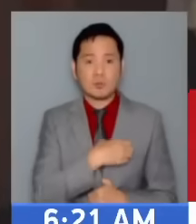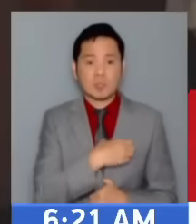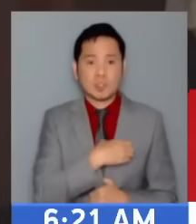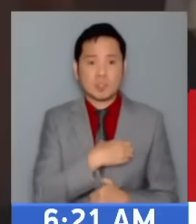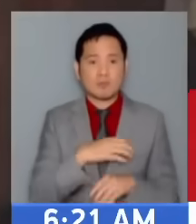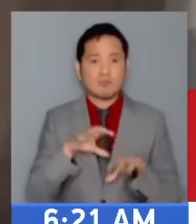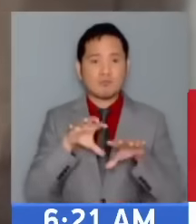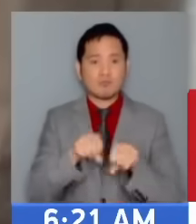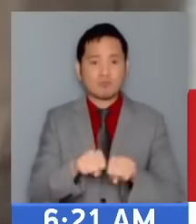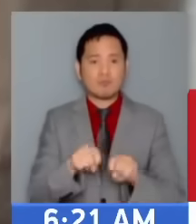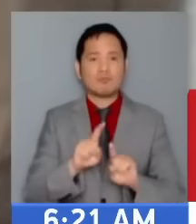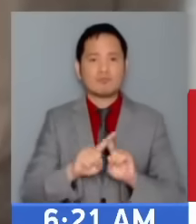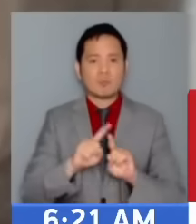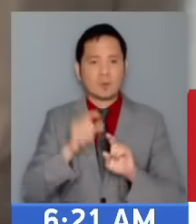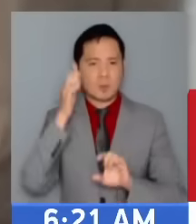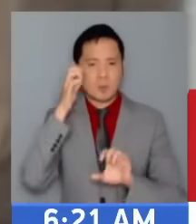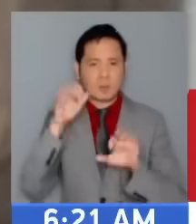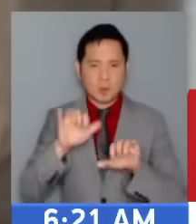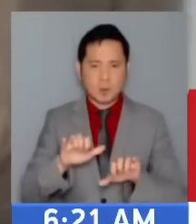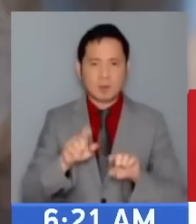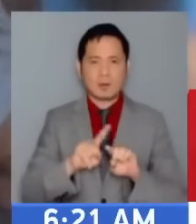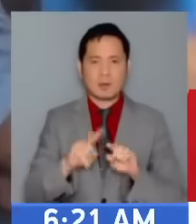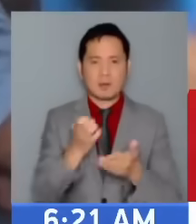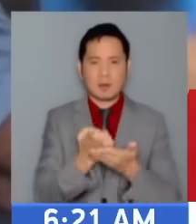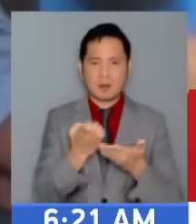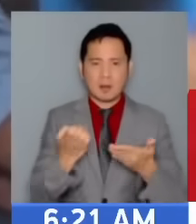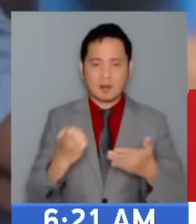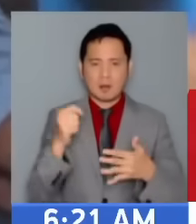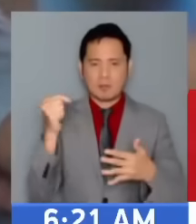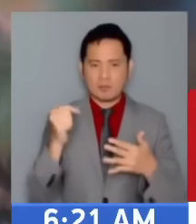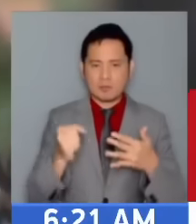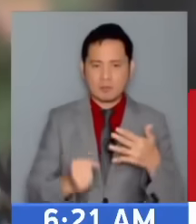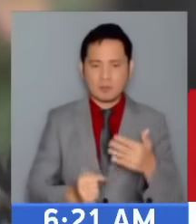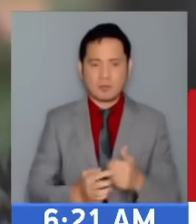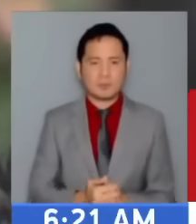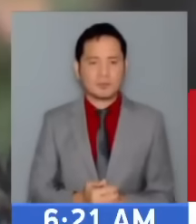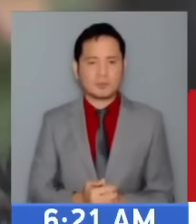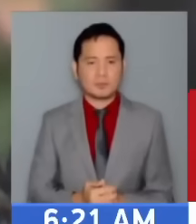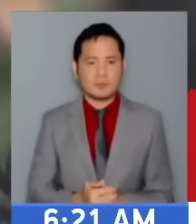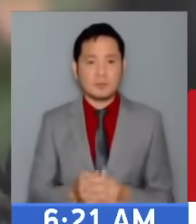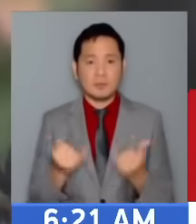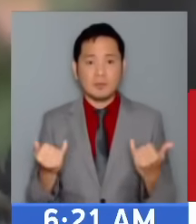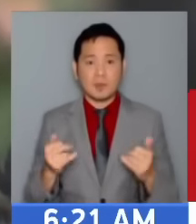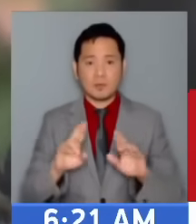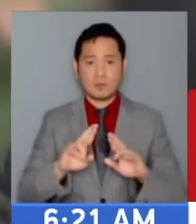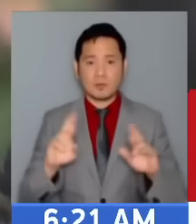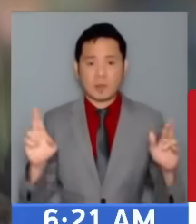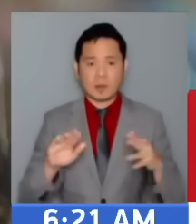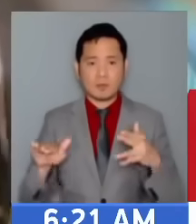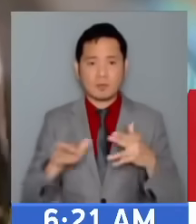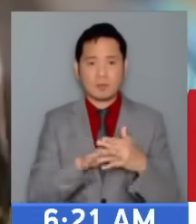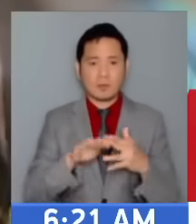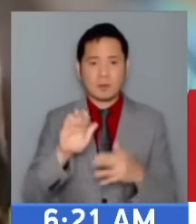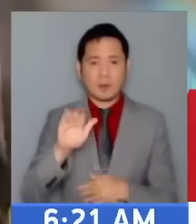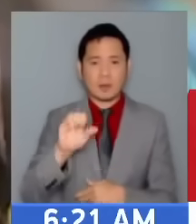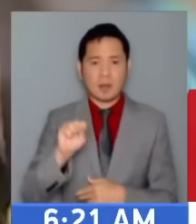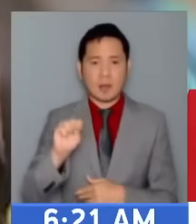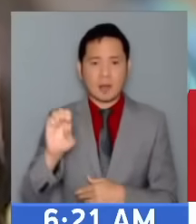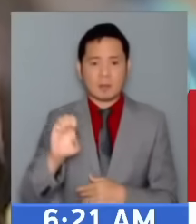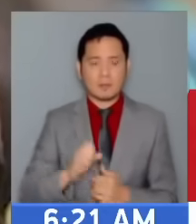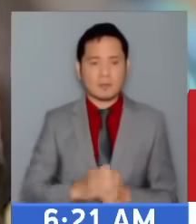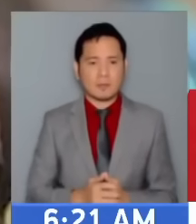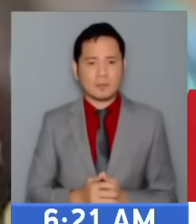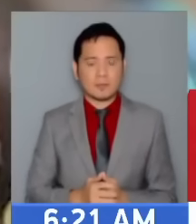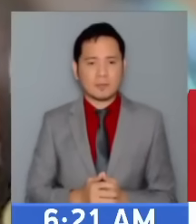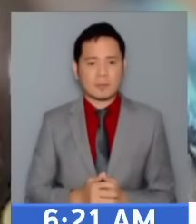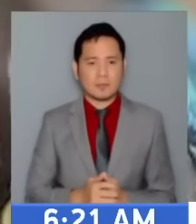iba pang kagamitan mula sa mga naarestong suspek inihahanda na ang mga reklamong kakaharapin nila walang pahayag ang mga